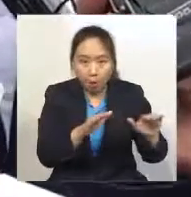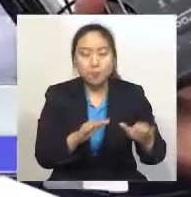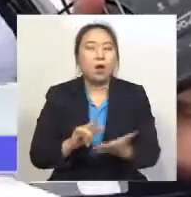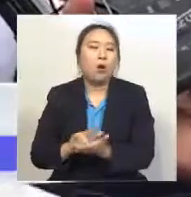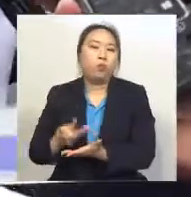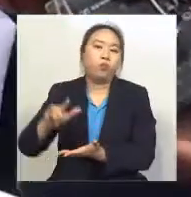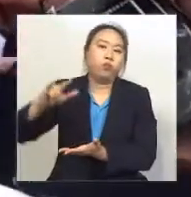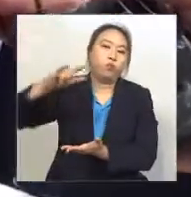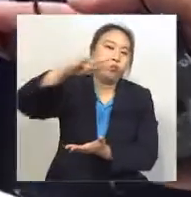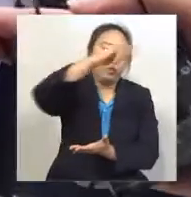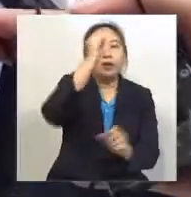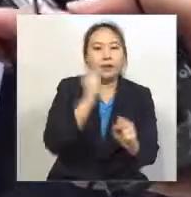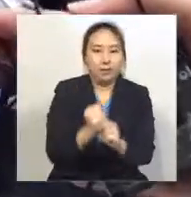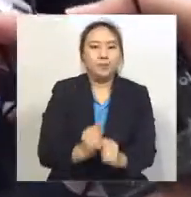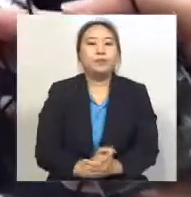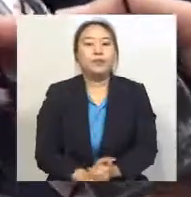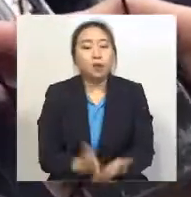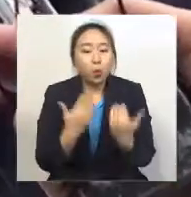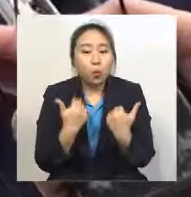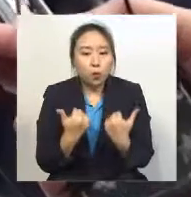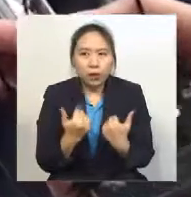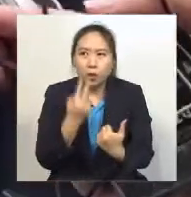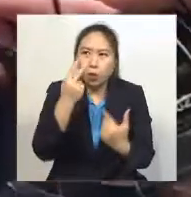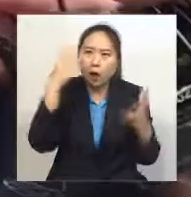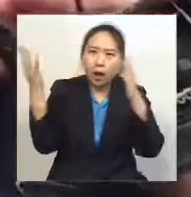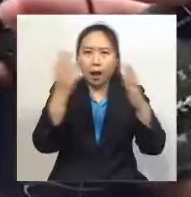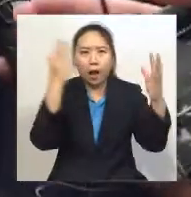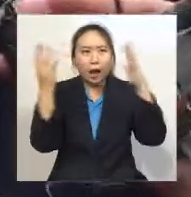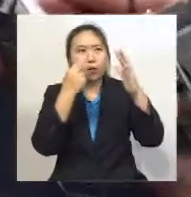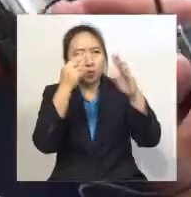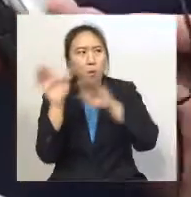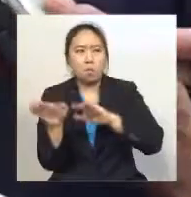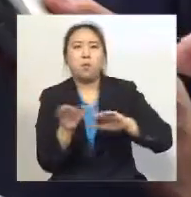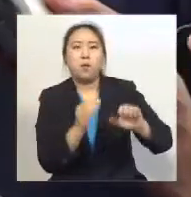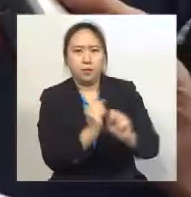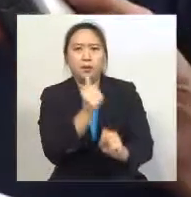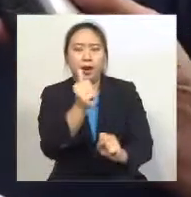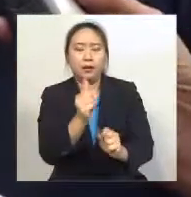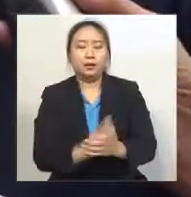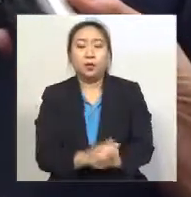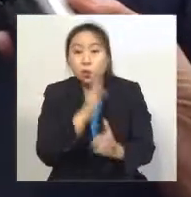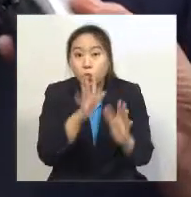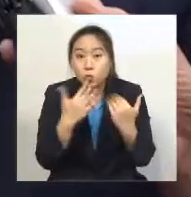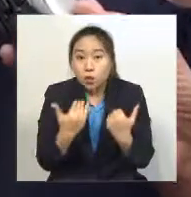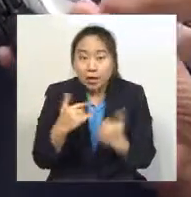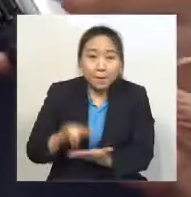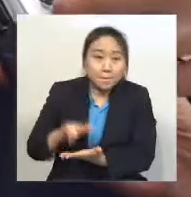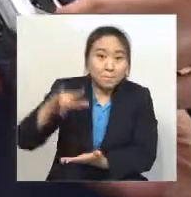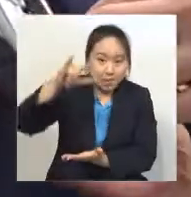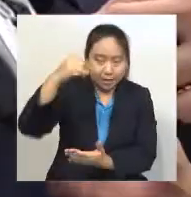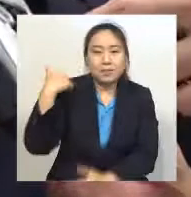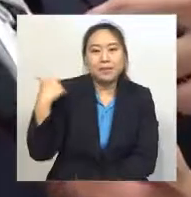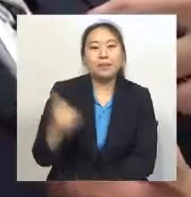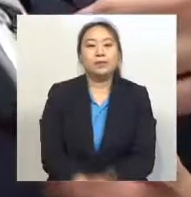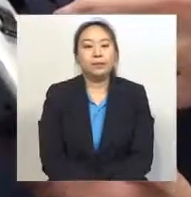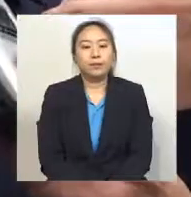บินวันนั้นทันทีครับซึ่งวันนี้เนี่ยสภาพอากาศน่าจะพร้อมที่จะบินได้เพราะฉะนั้นในวันนี้ก็มีการบินอีกนะซึ่งต